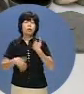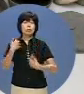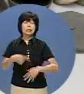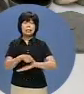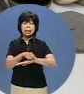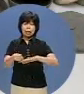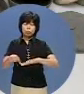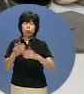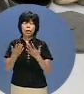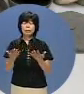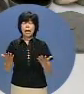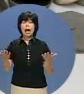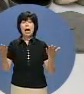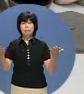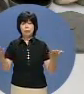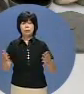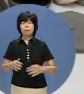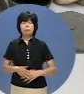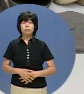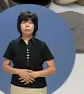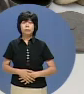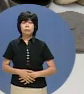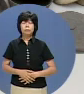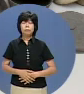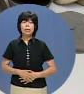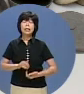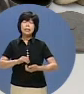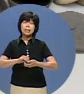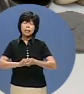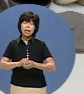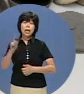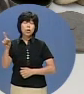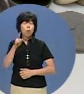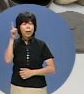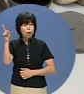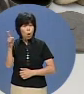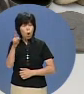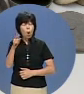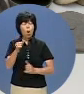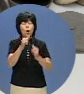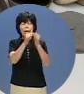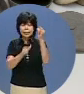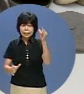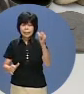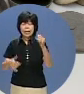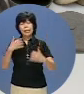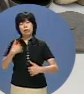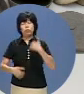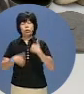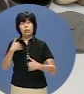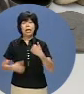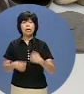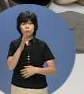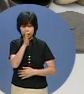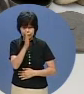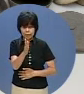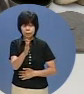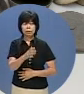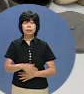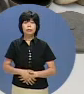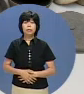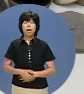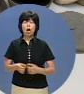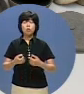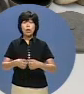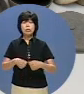さんです。ぜひこの機会に生駒の歴史に触れてみてはいかがでしょうか。詳しく